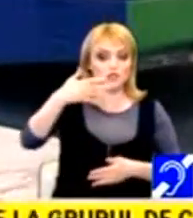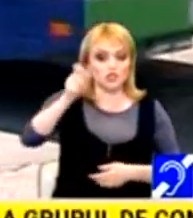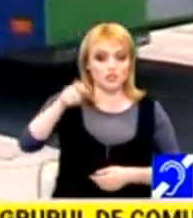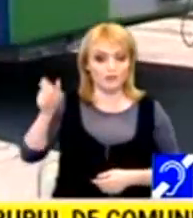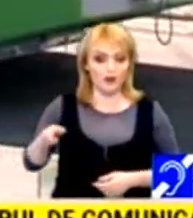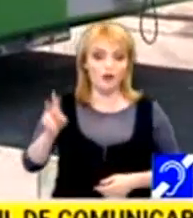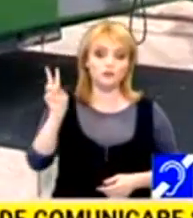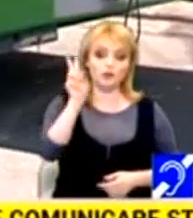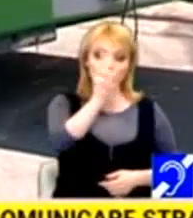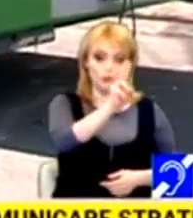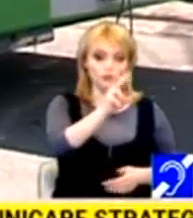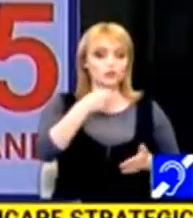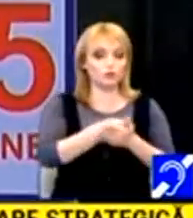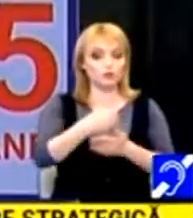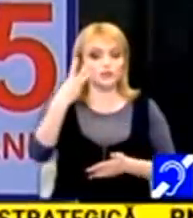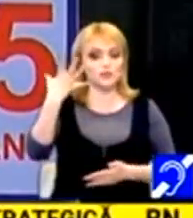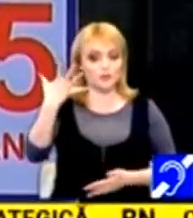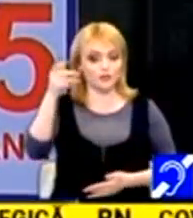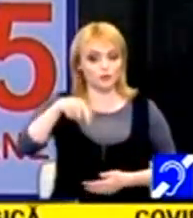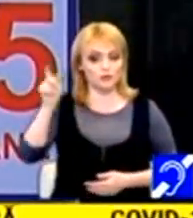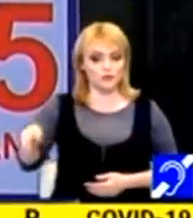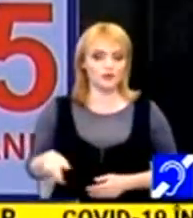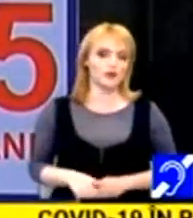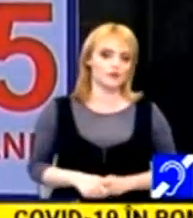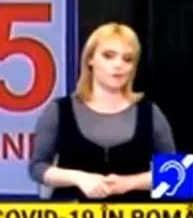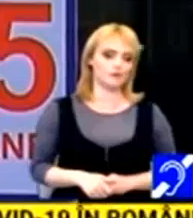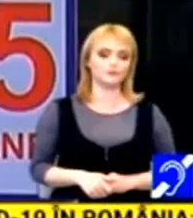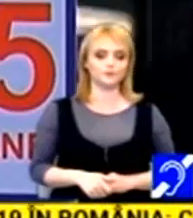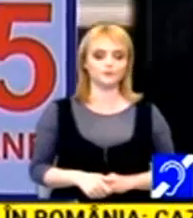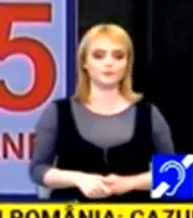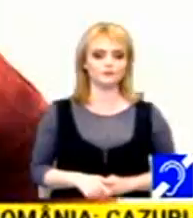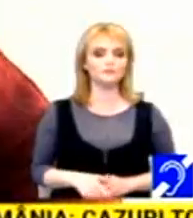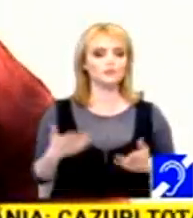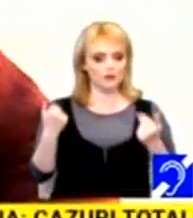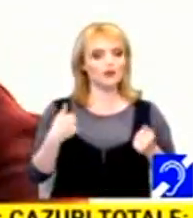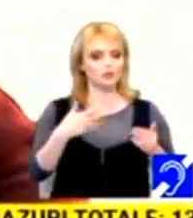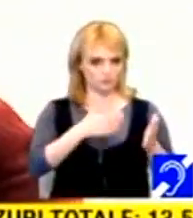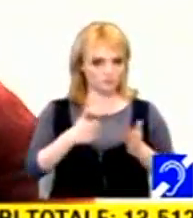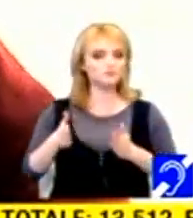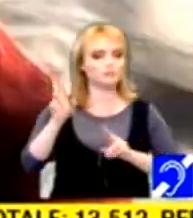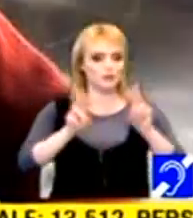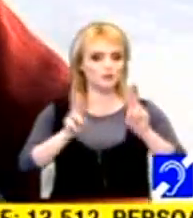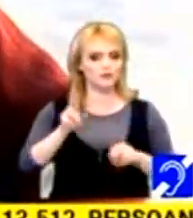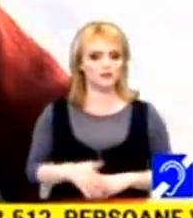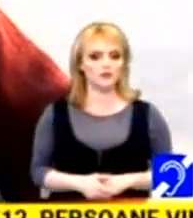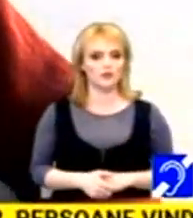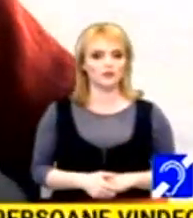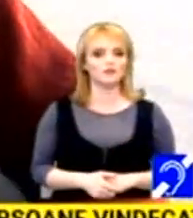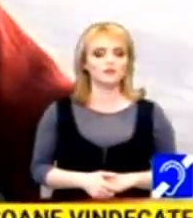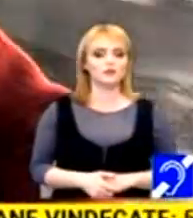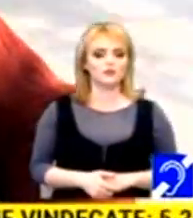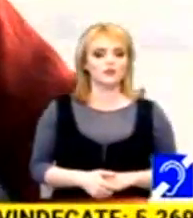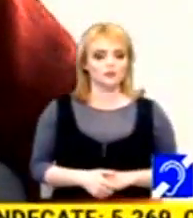troleibuz nu pot fi mai mult de 35 de călători. Da, respectăm, da. Și la volan tot o